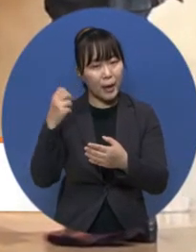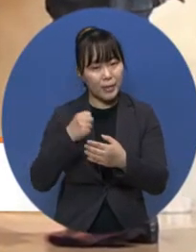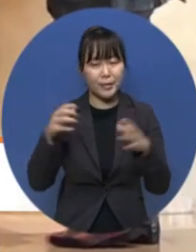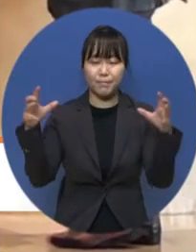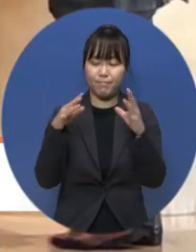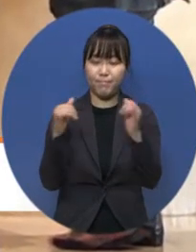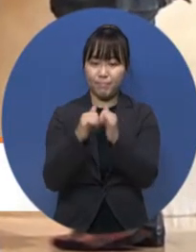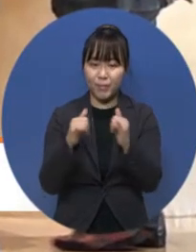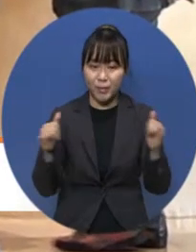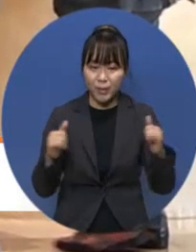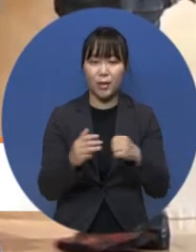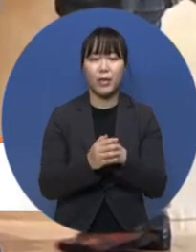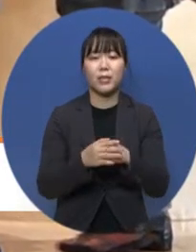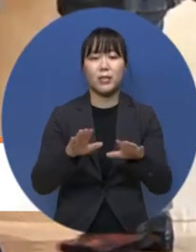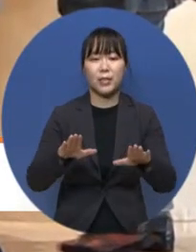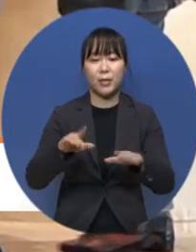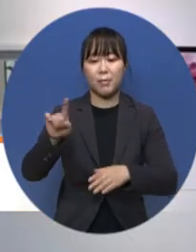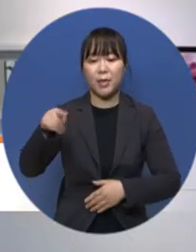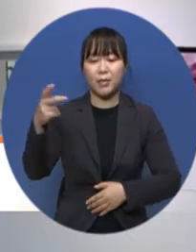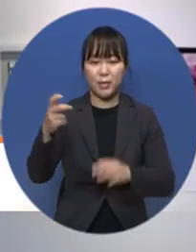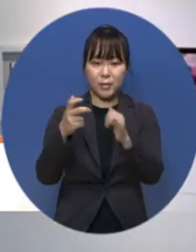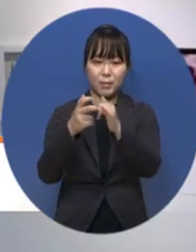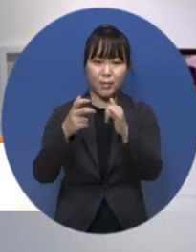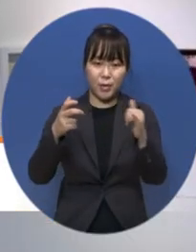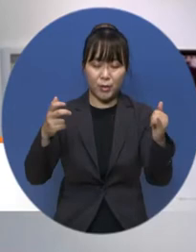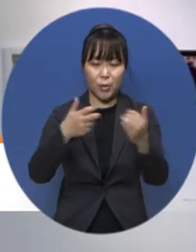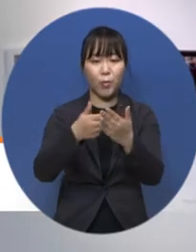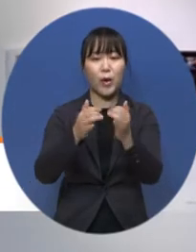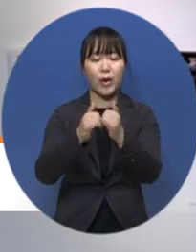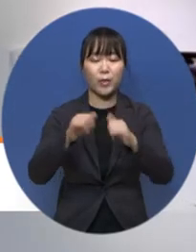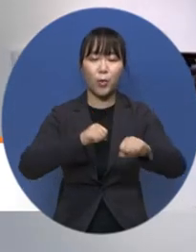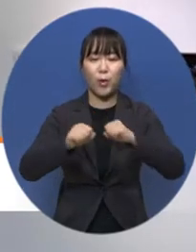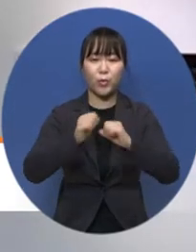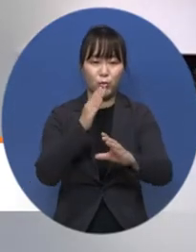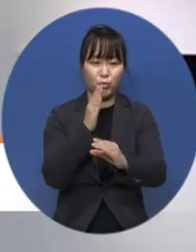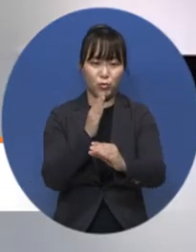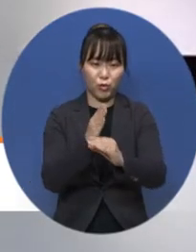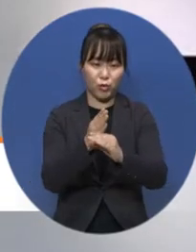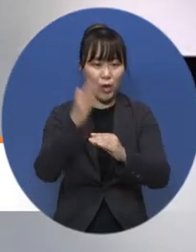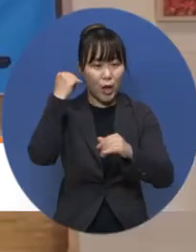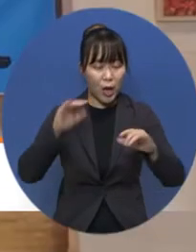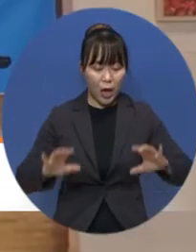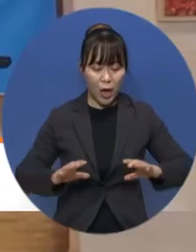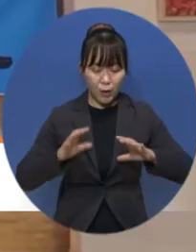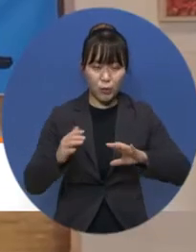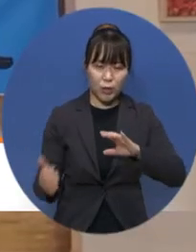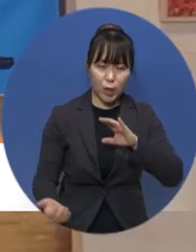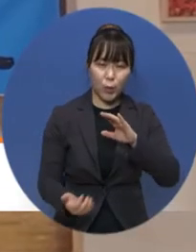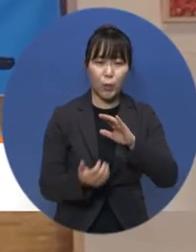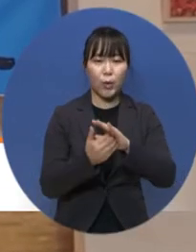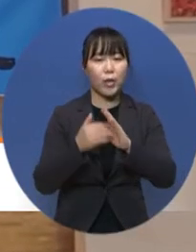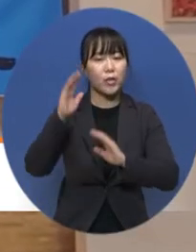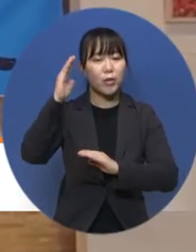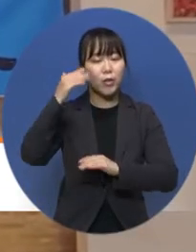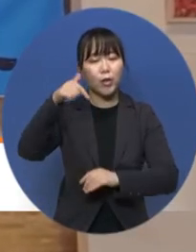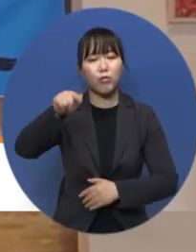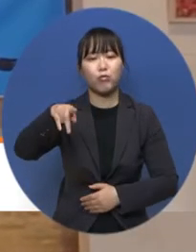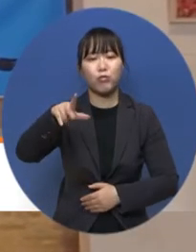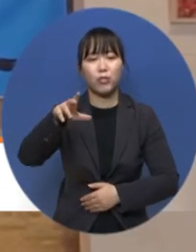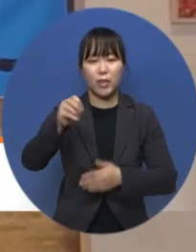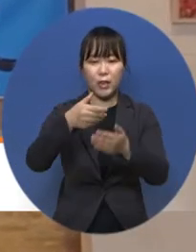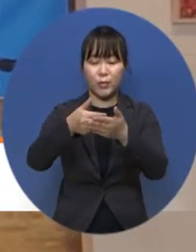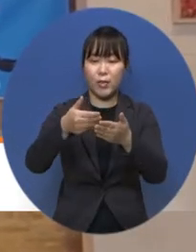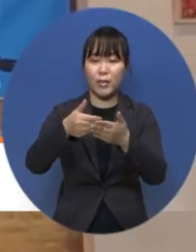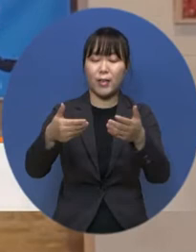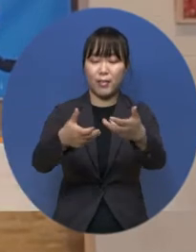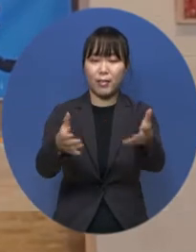모임으로 현재 170여 명에 달하는 화가들이 활동하는 국내 최고 수준의 현대 구상 회화